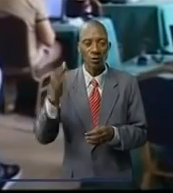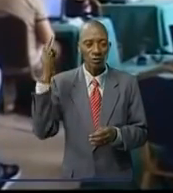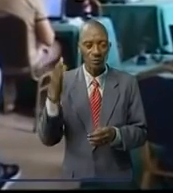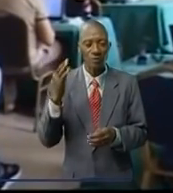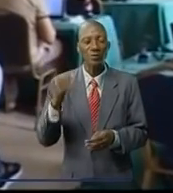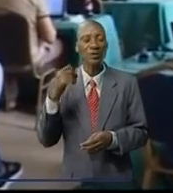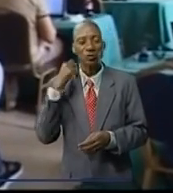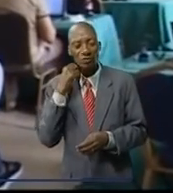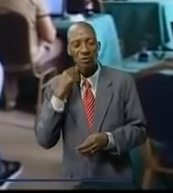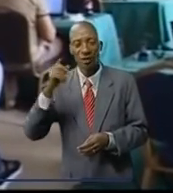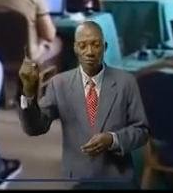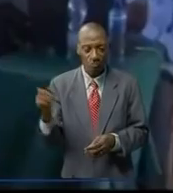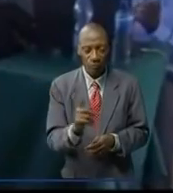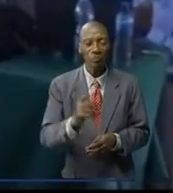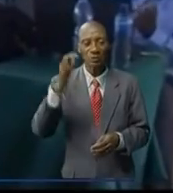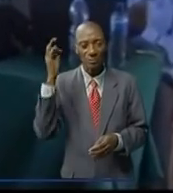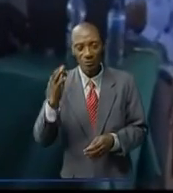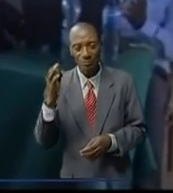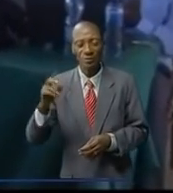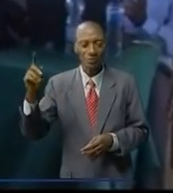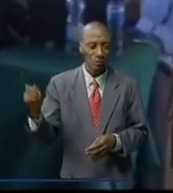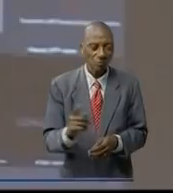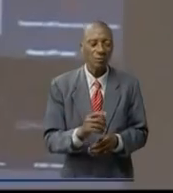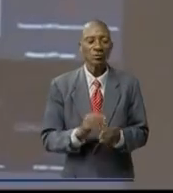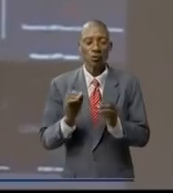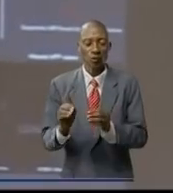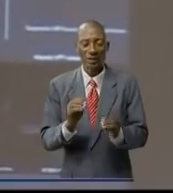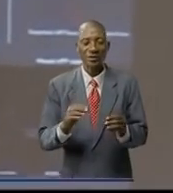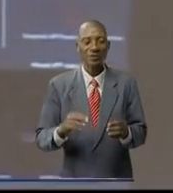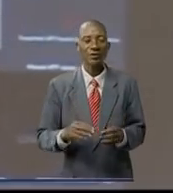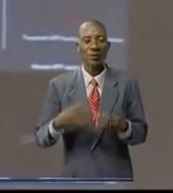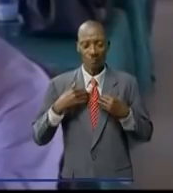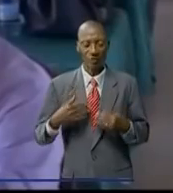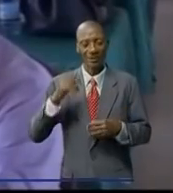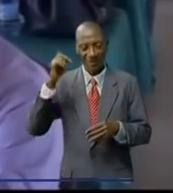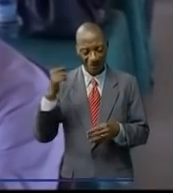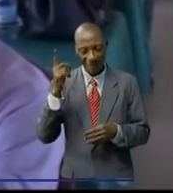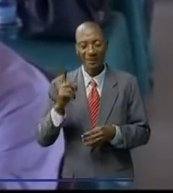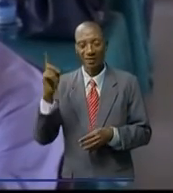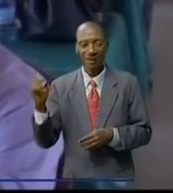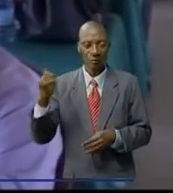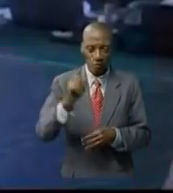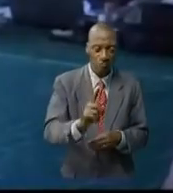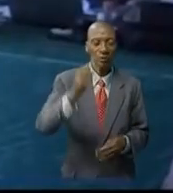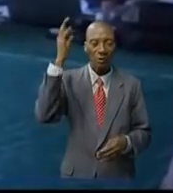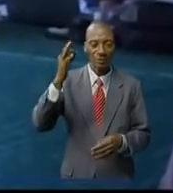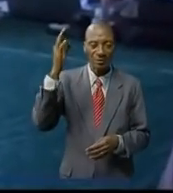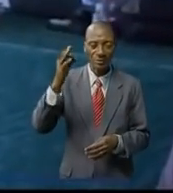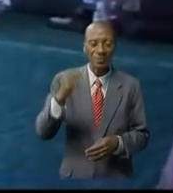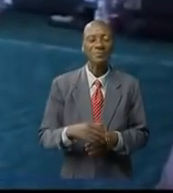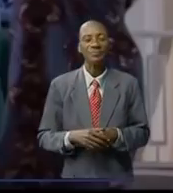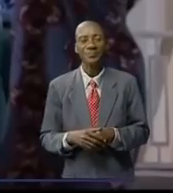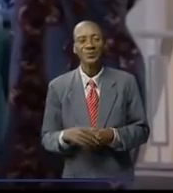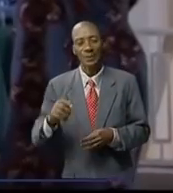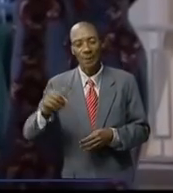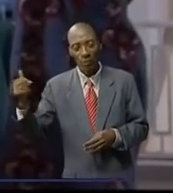Vico Kouembia de l'Organisation mondiale de la santé et le coordonnateur national au VADAR, Dieudonné Moutema